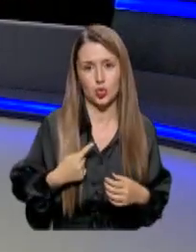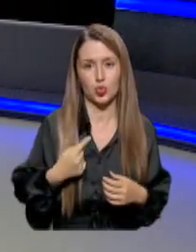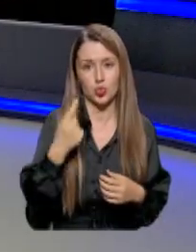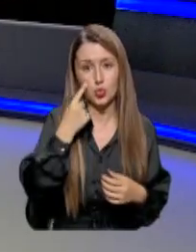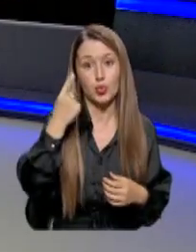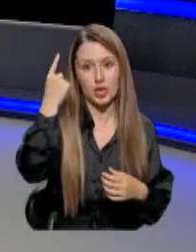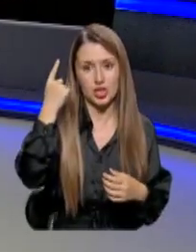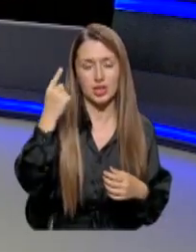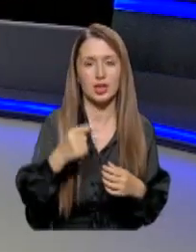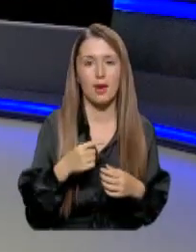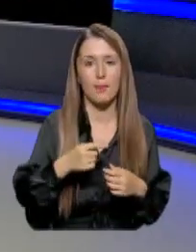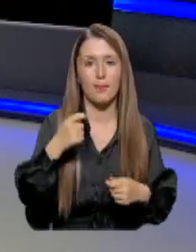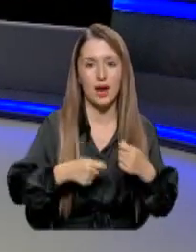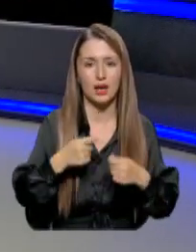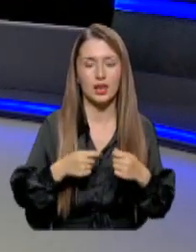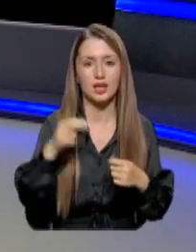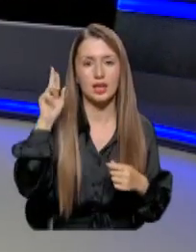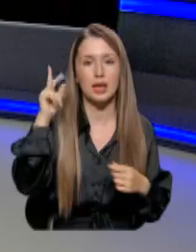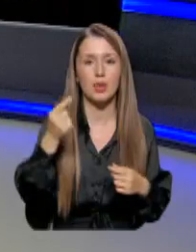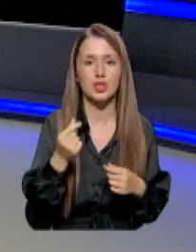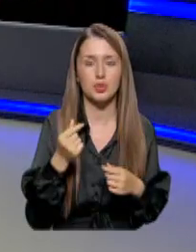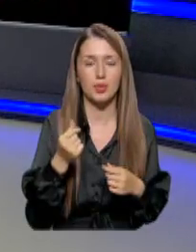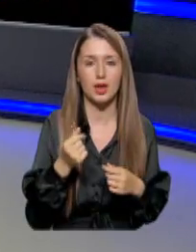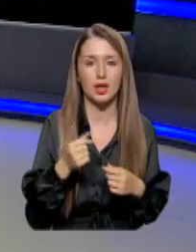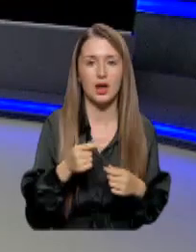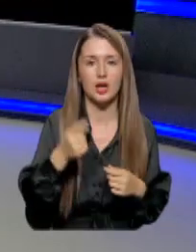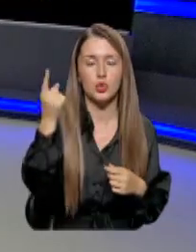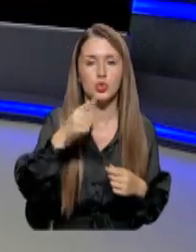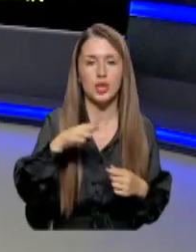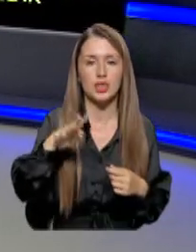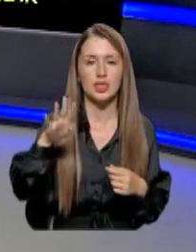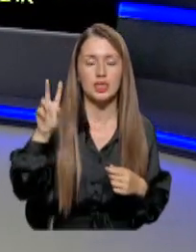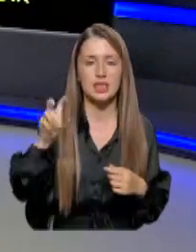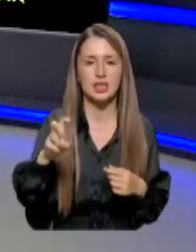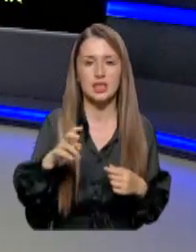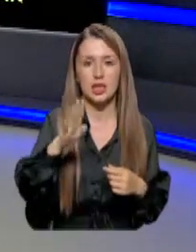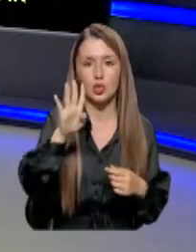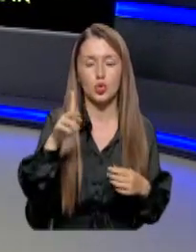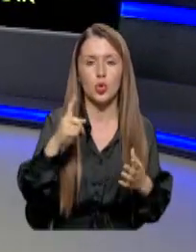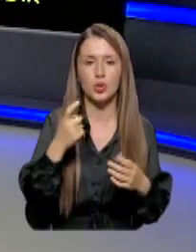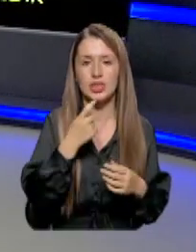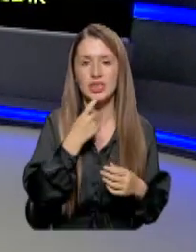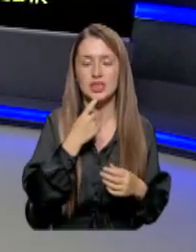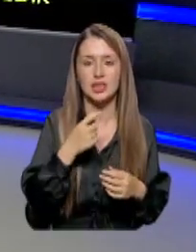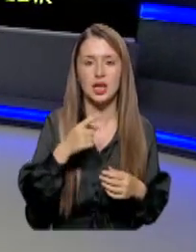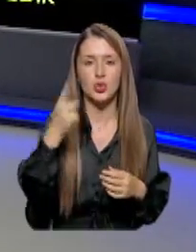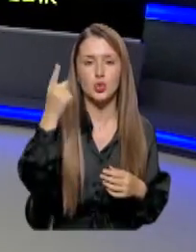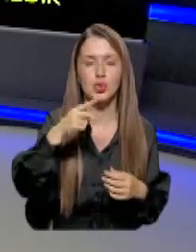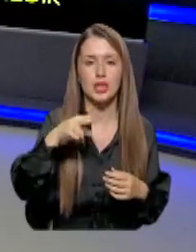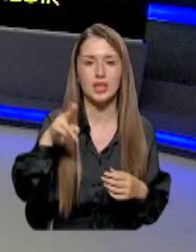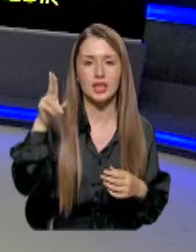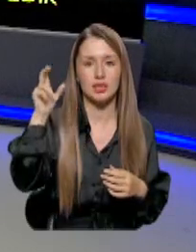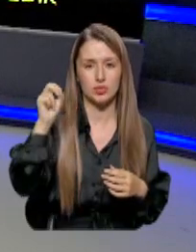Cumhurbaşkanı. Bankalardaki yabancı para mevduatı %48'den 4 yılda %71'e çıkmış